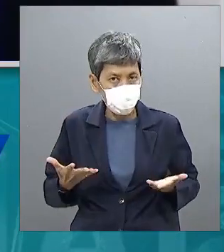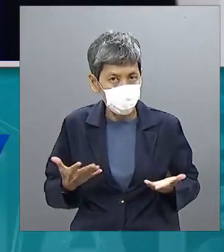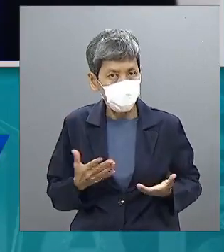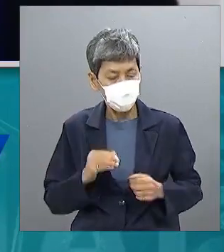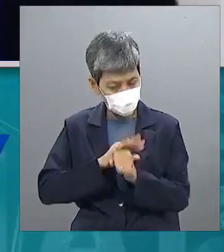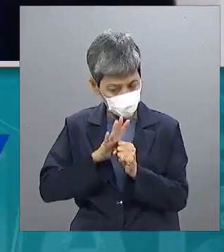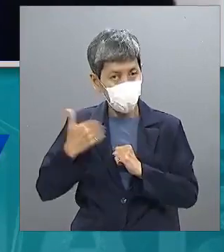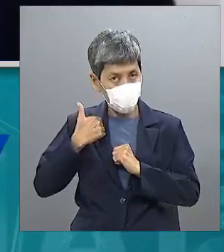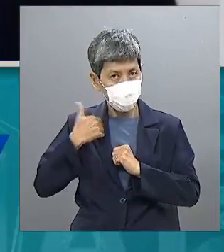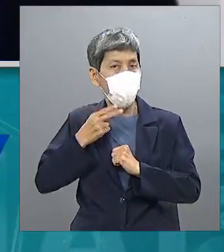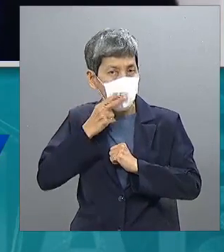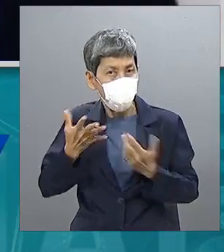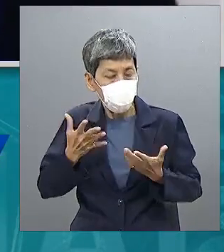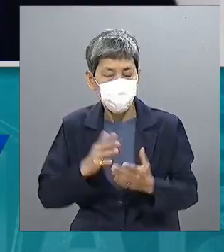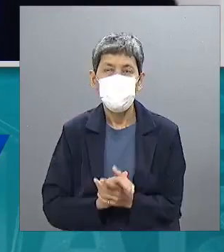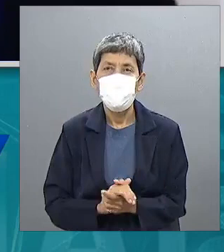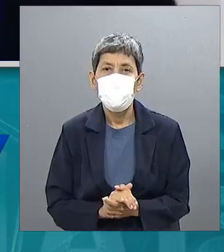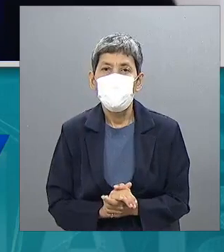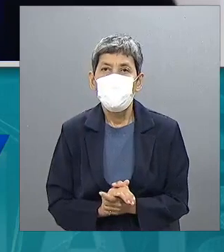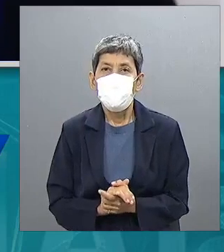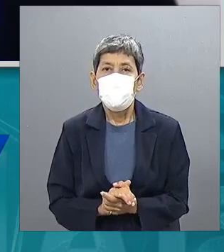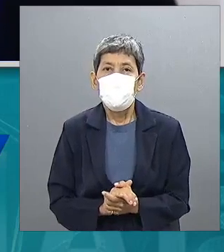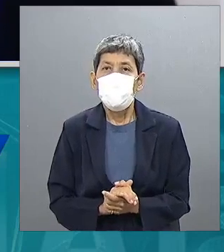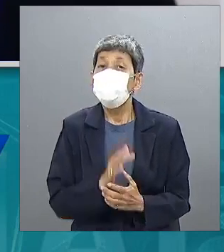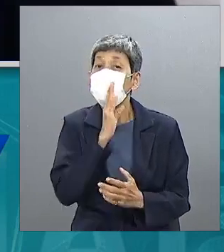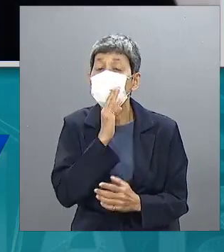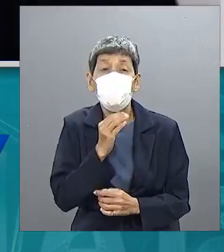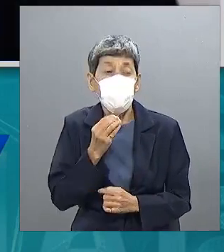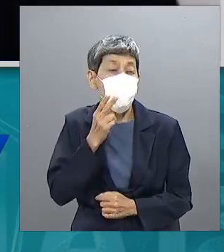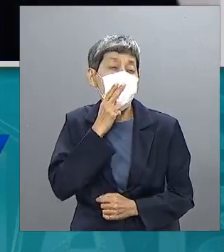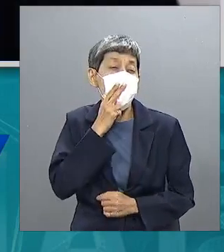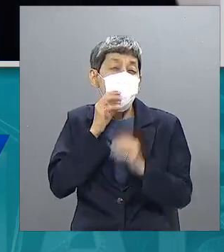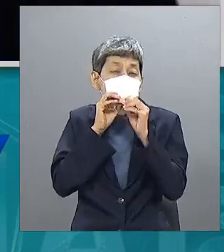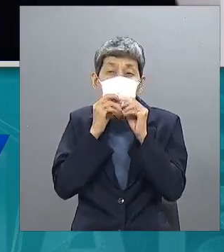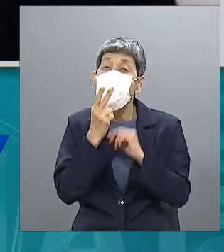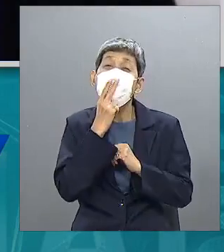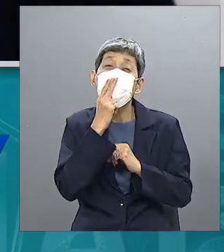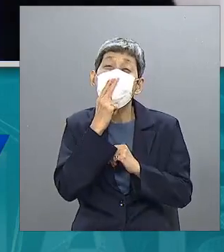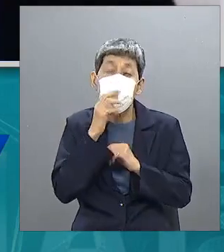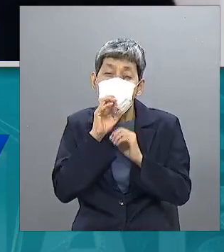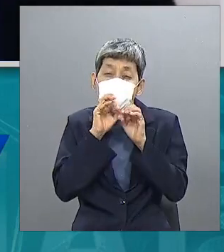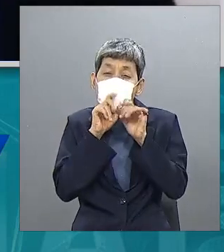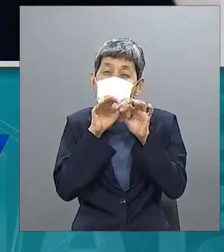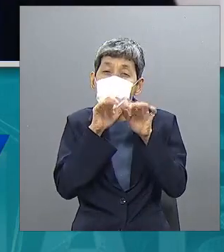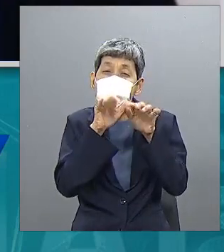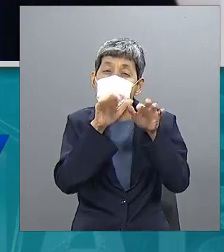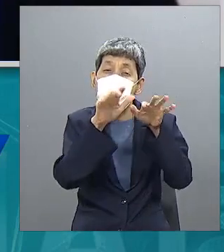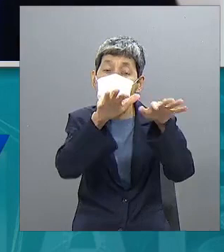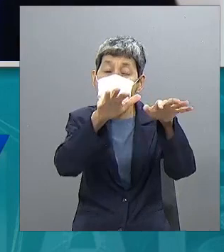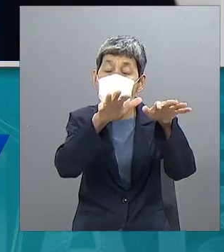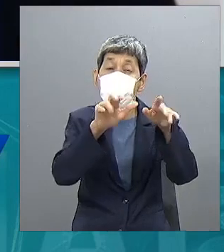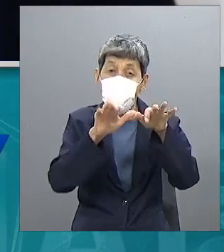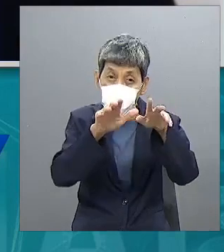ผู้หญิงนะครับไอ้ตัวถ้าเป็นควันบุหรี่อัดธรรมดานะฮะไอ้ตัวขวาเนี่ยมันจะไปกระตุ้นนะครับ